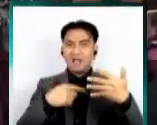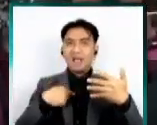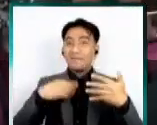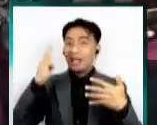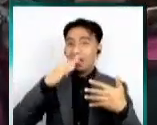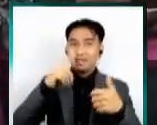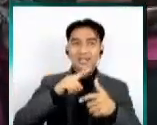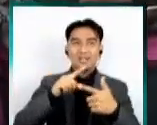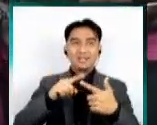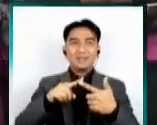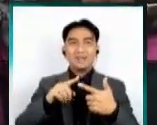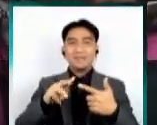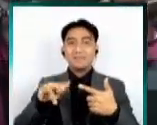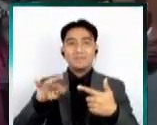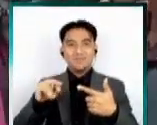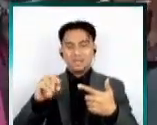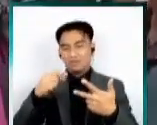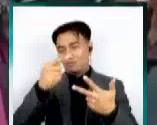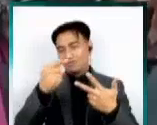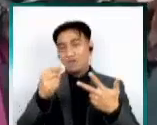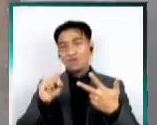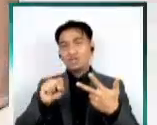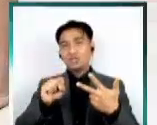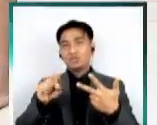zucchini at iba pa.